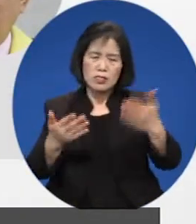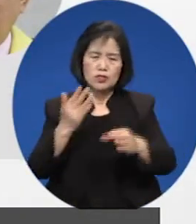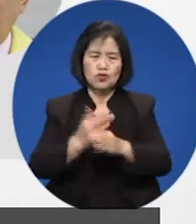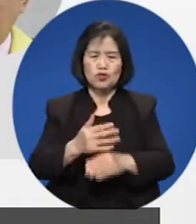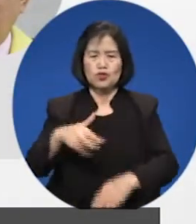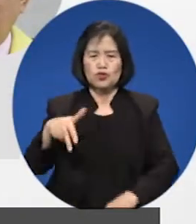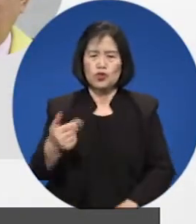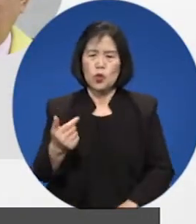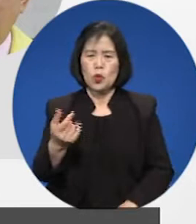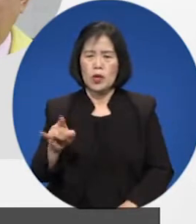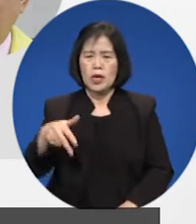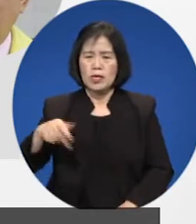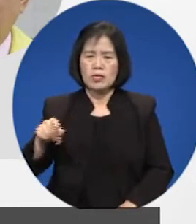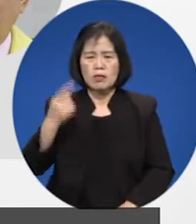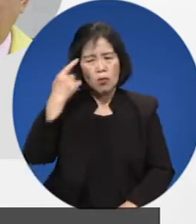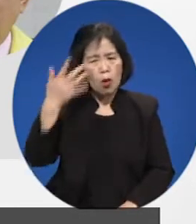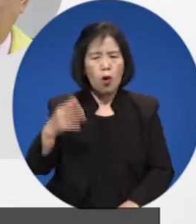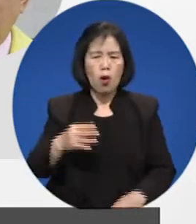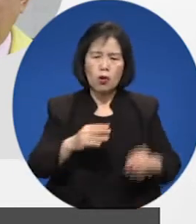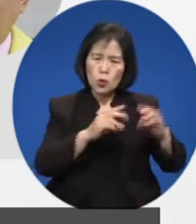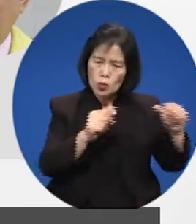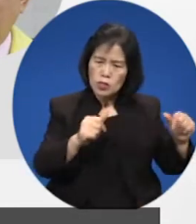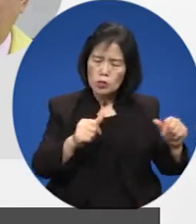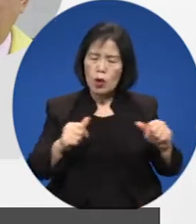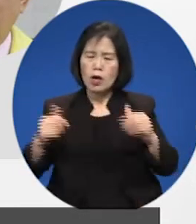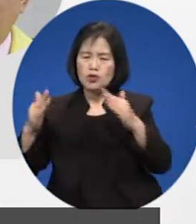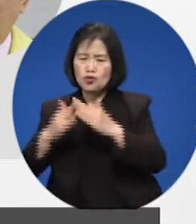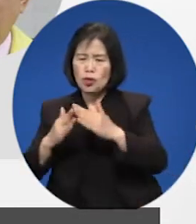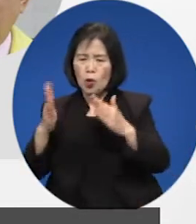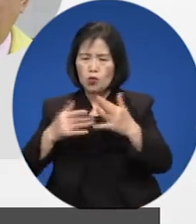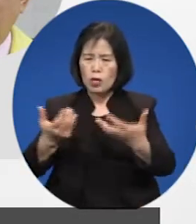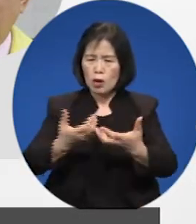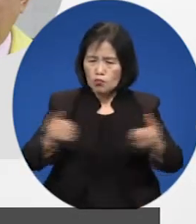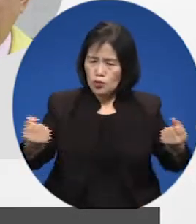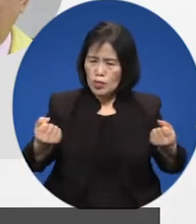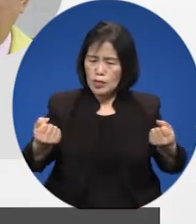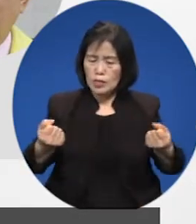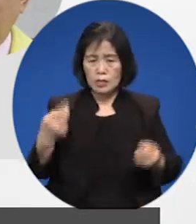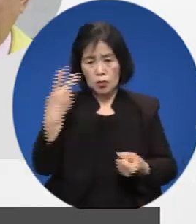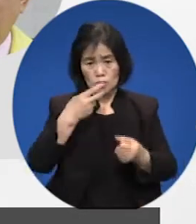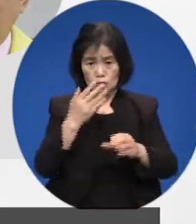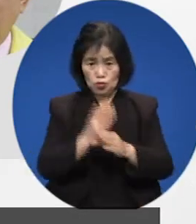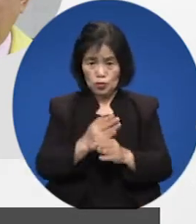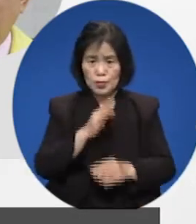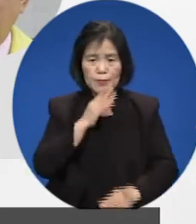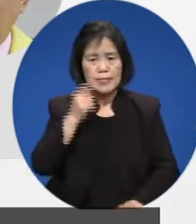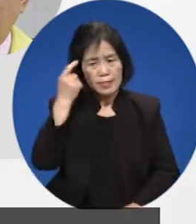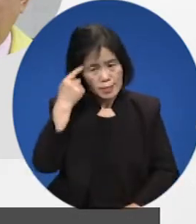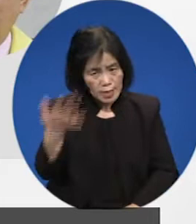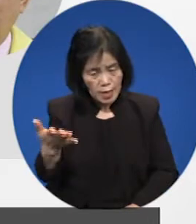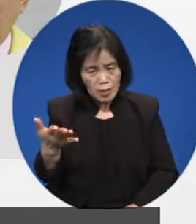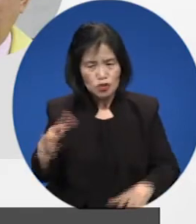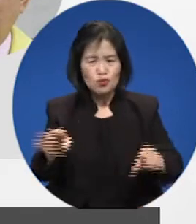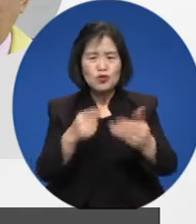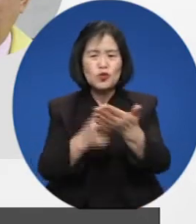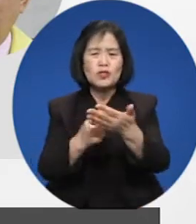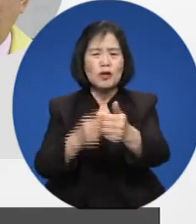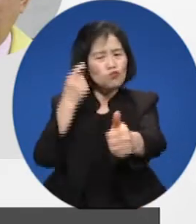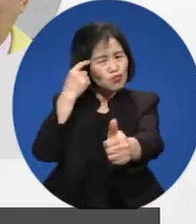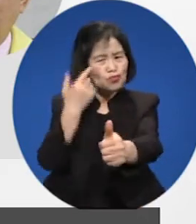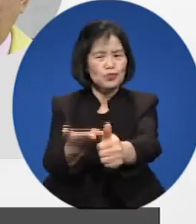국민의 심 의원 2 토지공사 뭐 주택공사 로 분리하는 방안을 검토 주인공은 맞냐 라고 정재근 국무총리 게